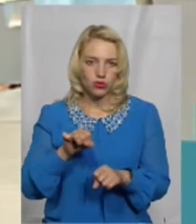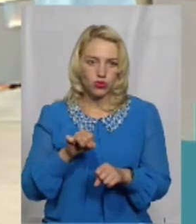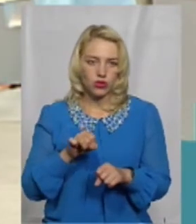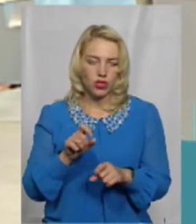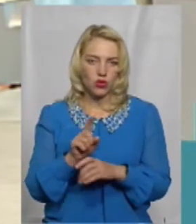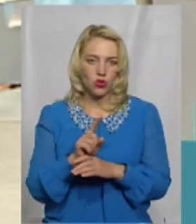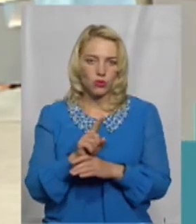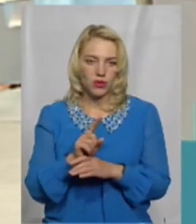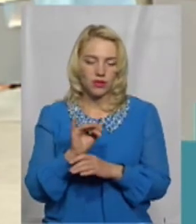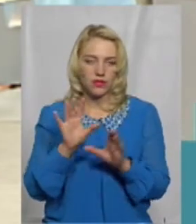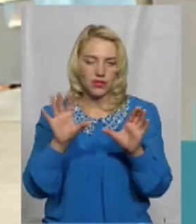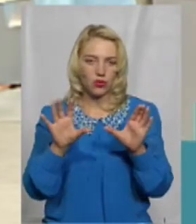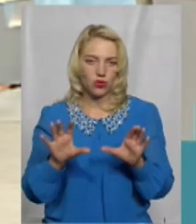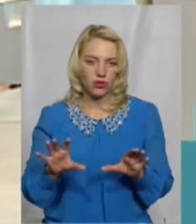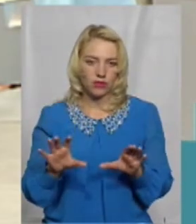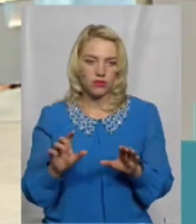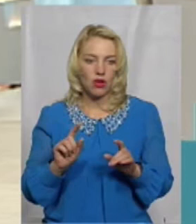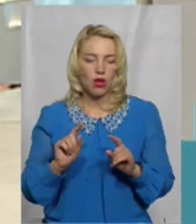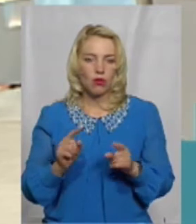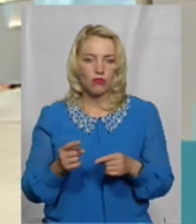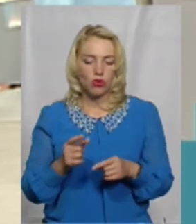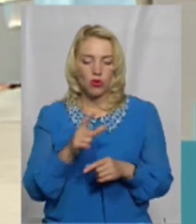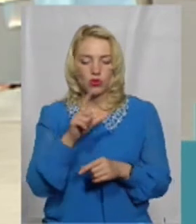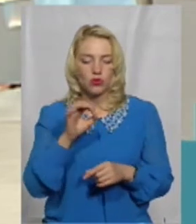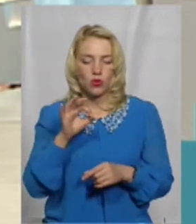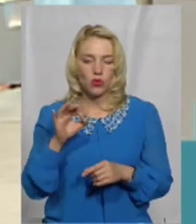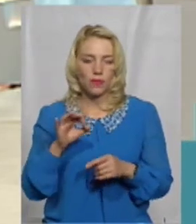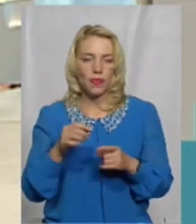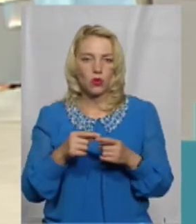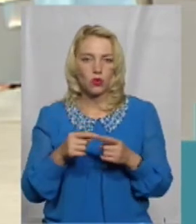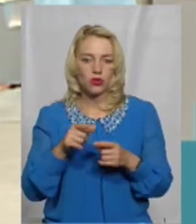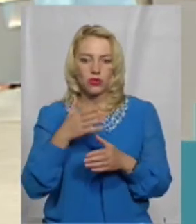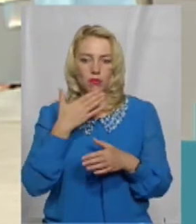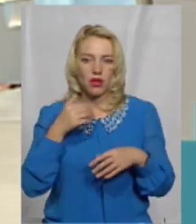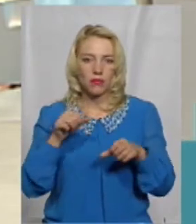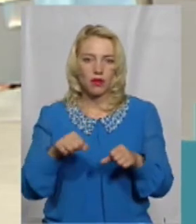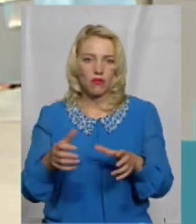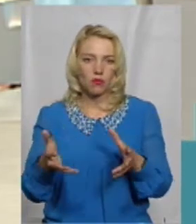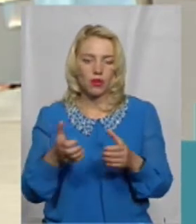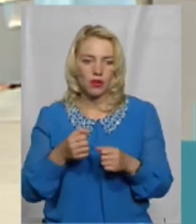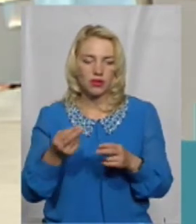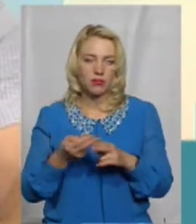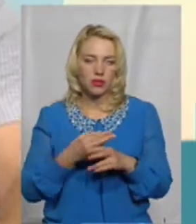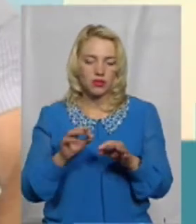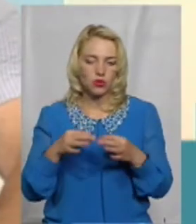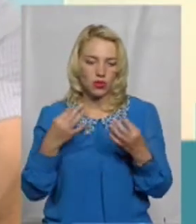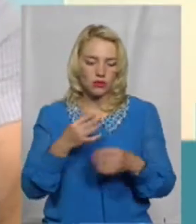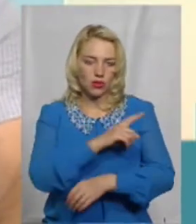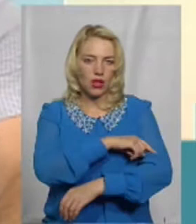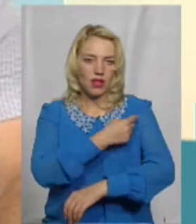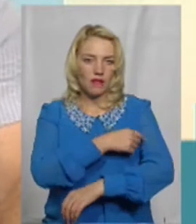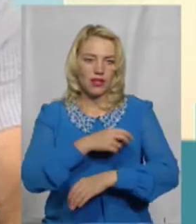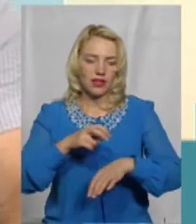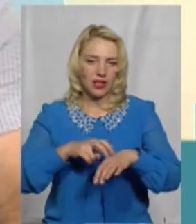трошки нормативне і законодавство, бо зоокуточок цей, він не має права прийняти без дозволу від лікаря